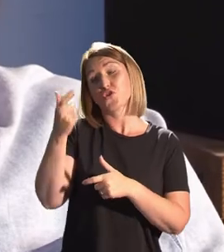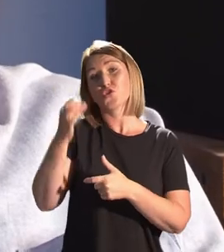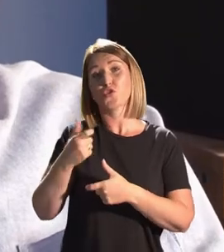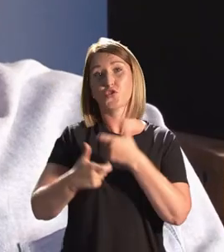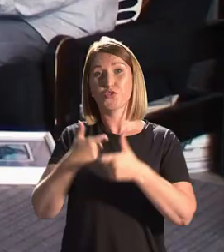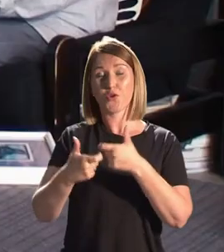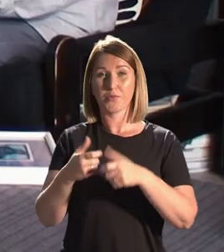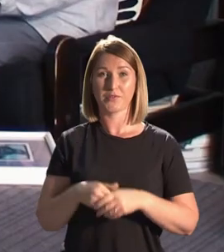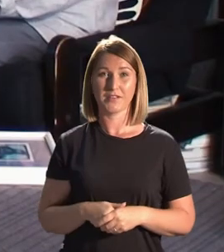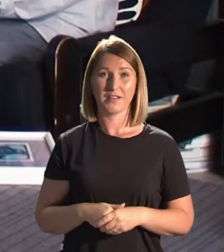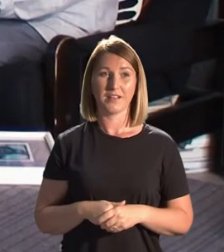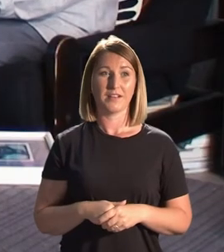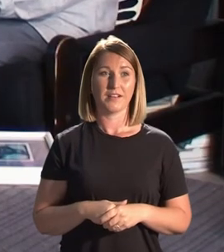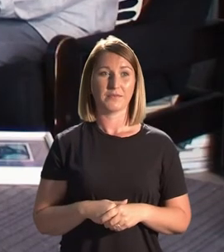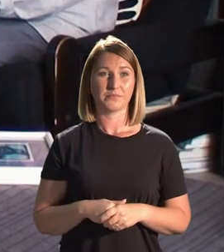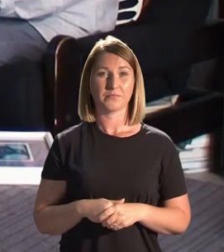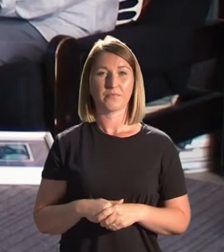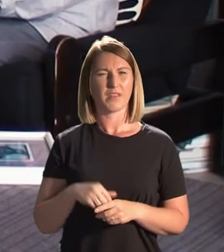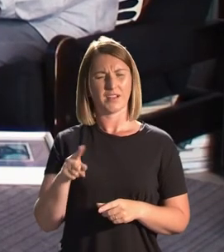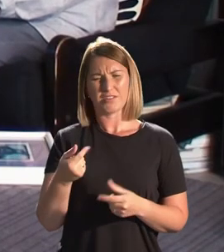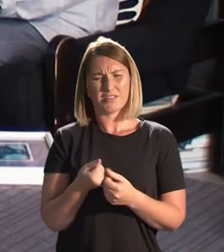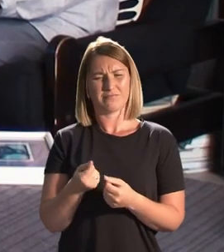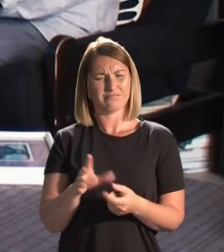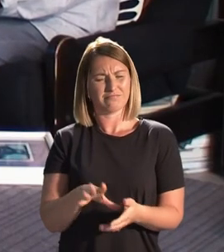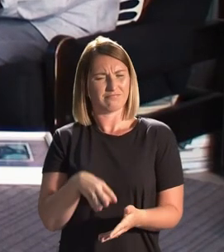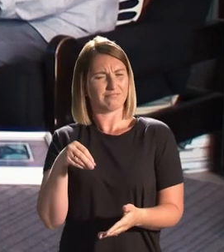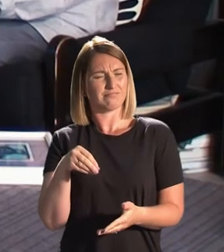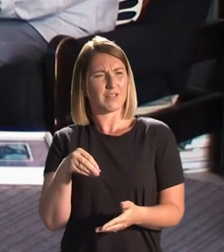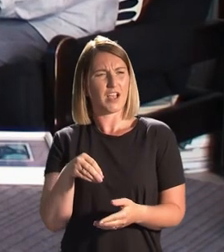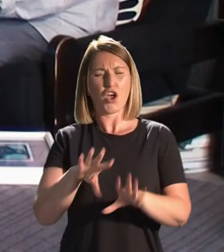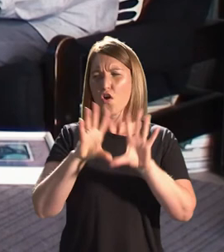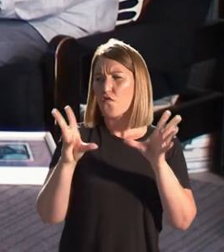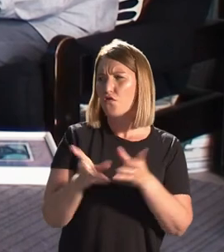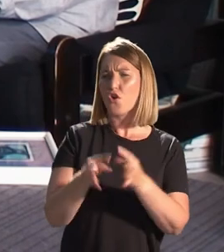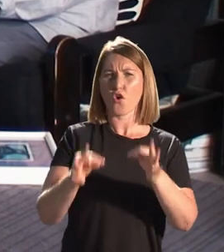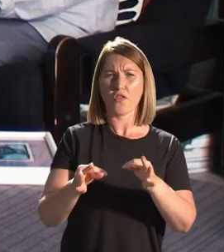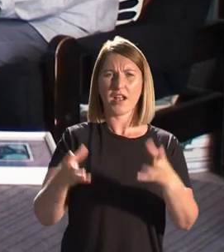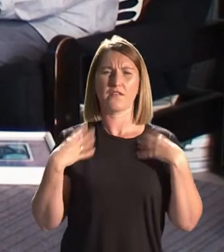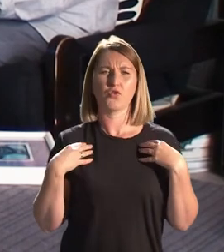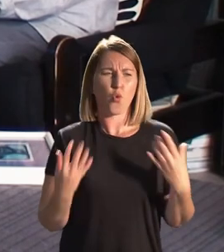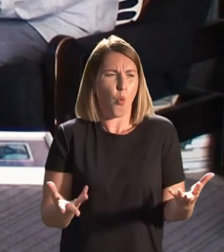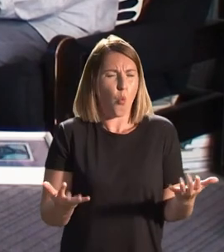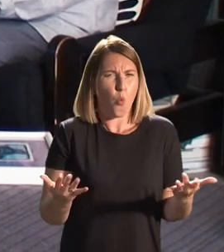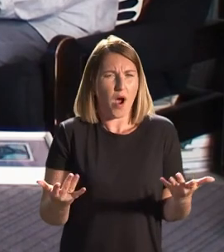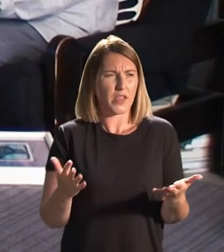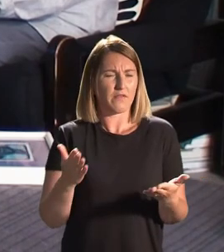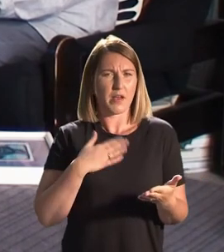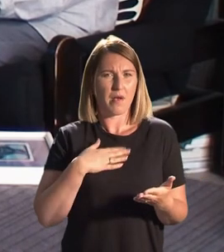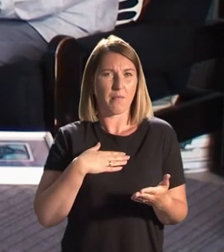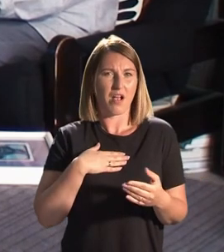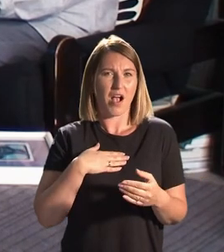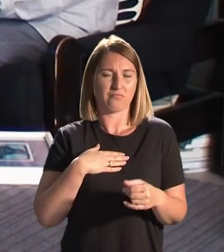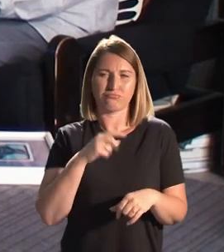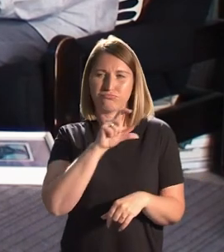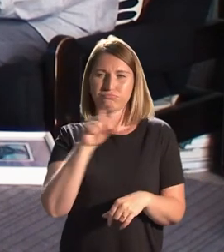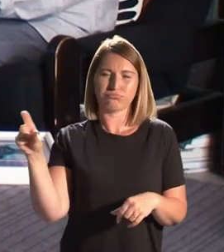zrobić. I to jest dziwna sprawa, że wszystko nam jest jak gdyby ułatwione, a coraz mniej czasu